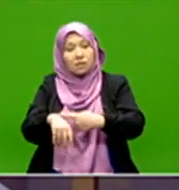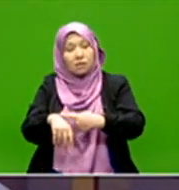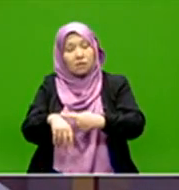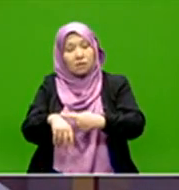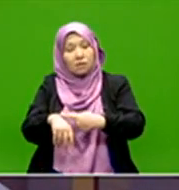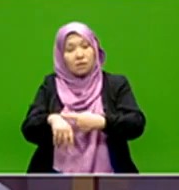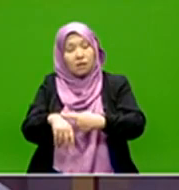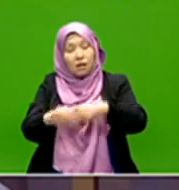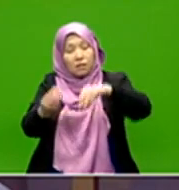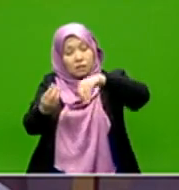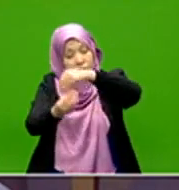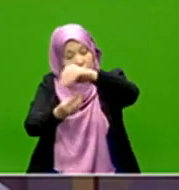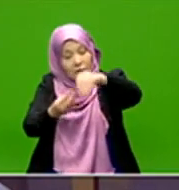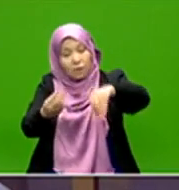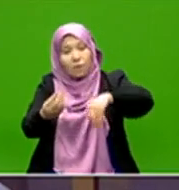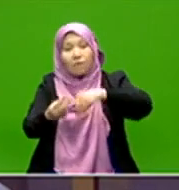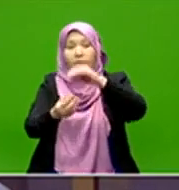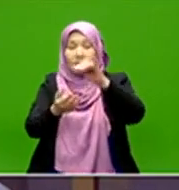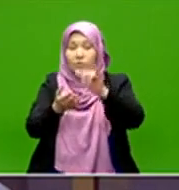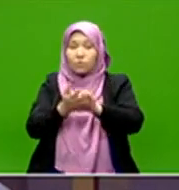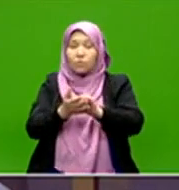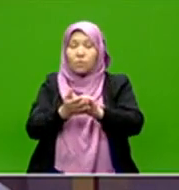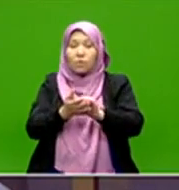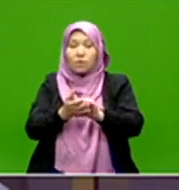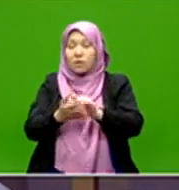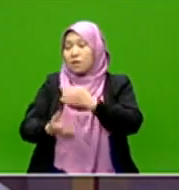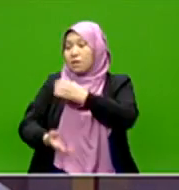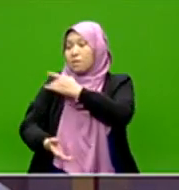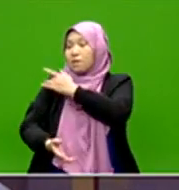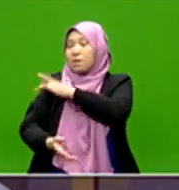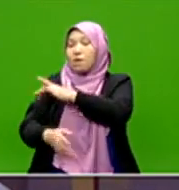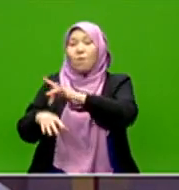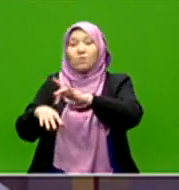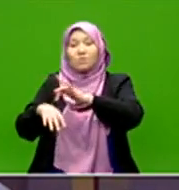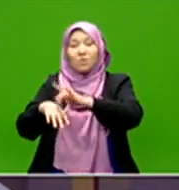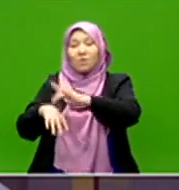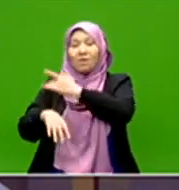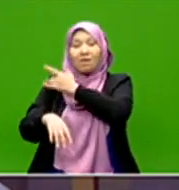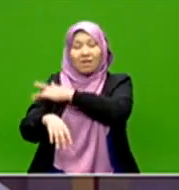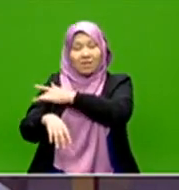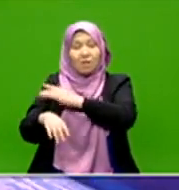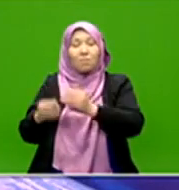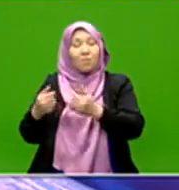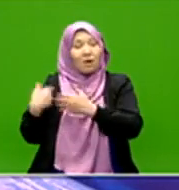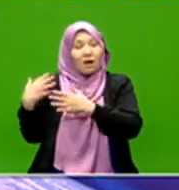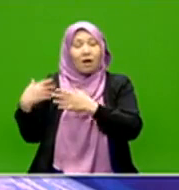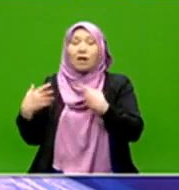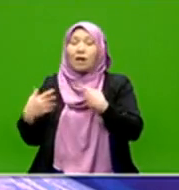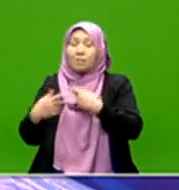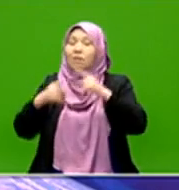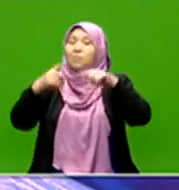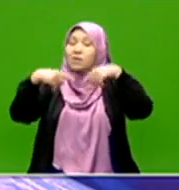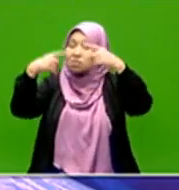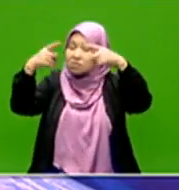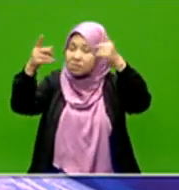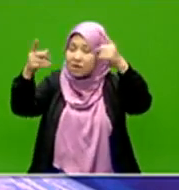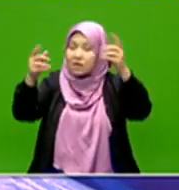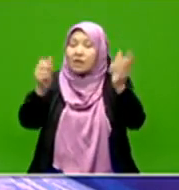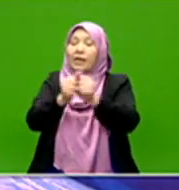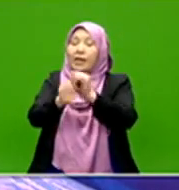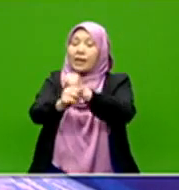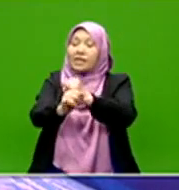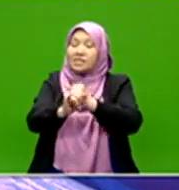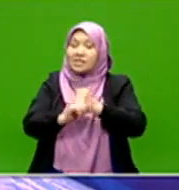ketika tawaf itu dengan buka sebelah kanan itu petanda bahawa kami ini berjaya, ya, dengan izin